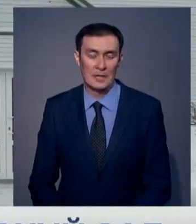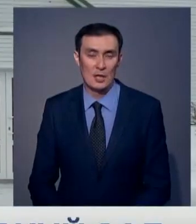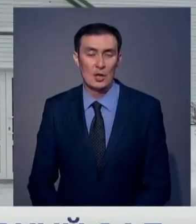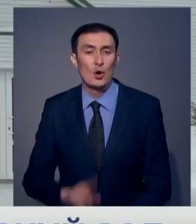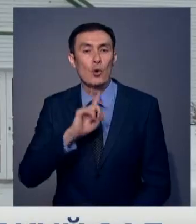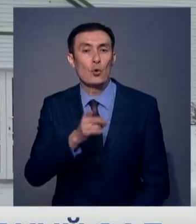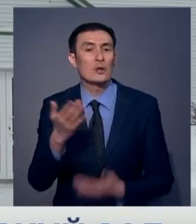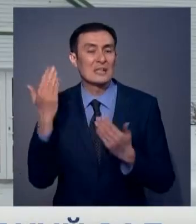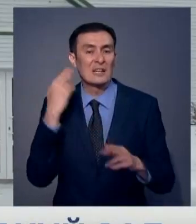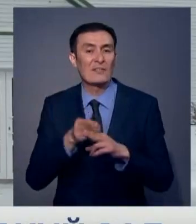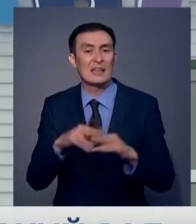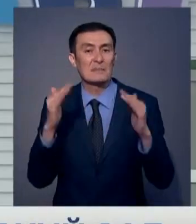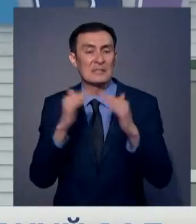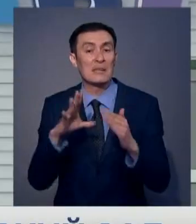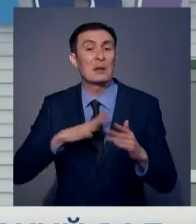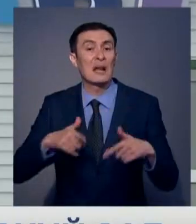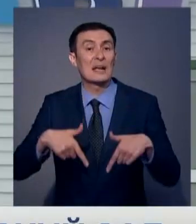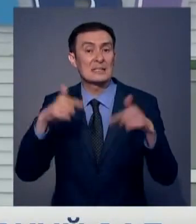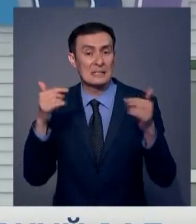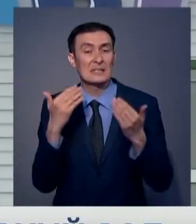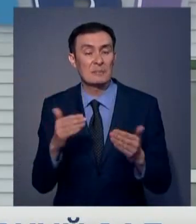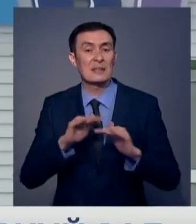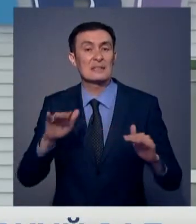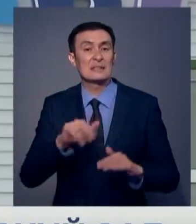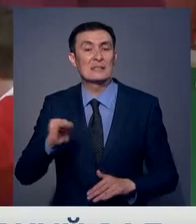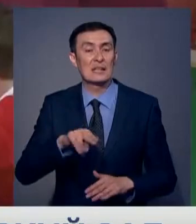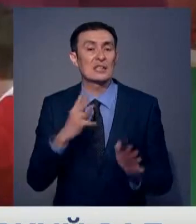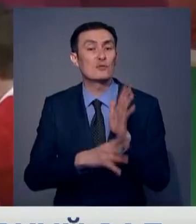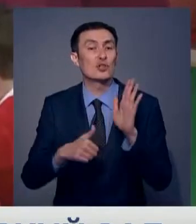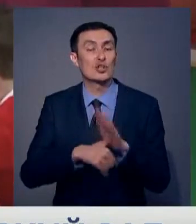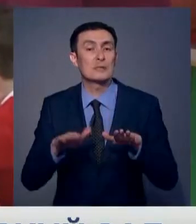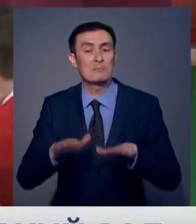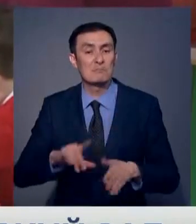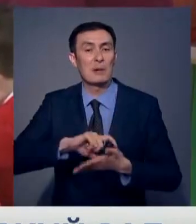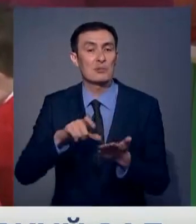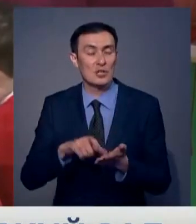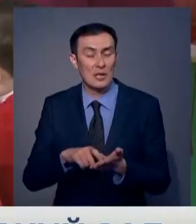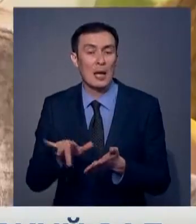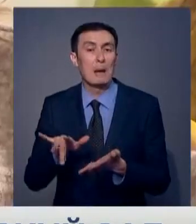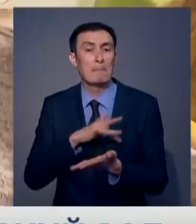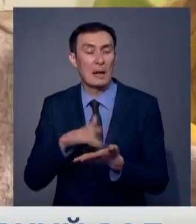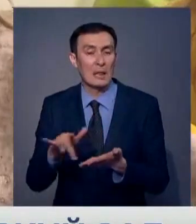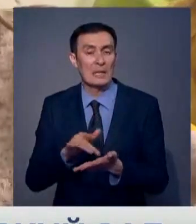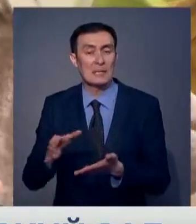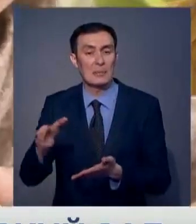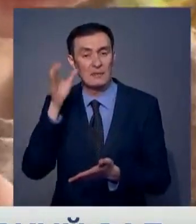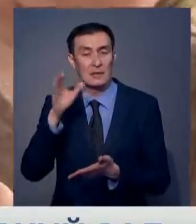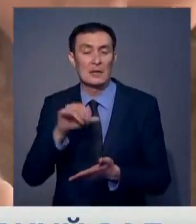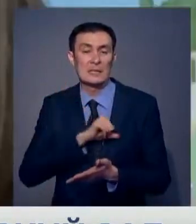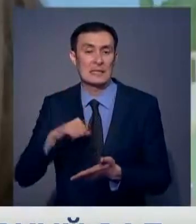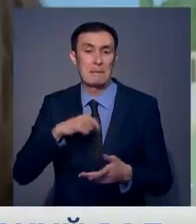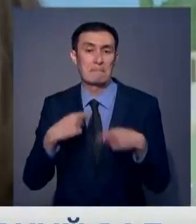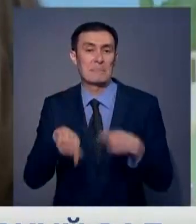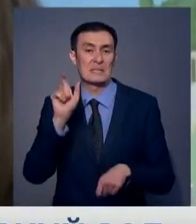Еще год назад в этом здании была гостиница. Теперь детский сад на 96 мест. Помещение на баланс отдела образования передал местный